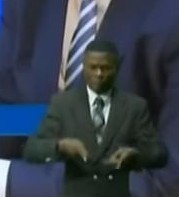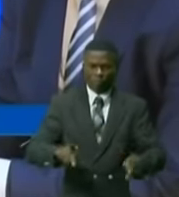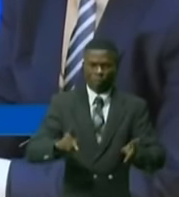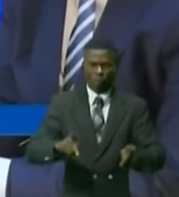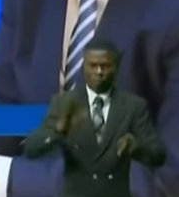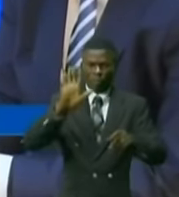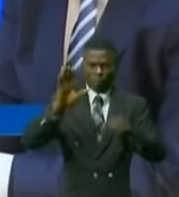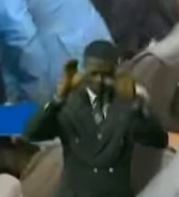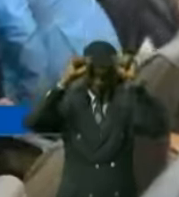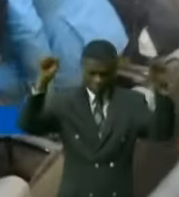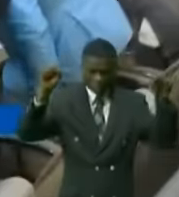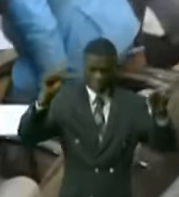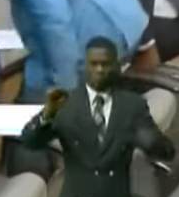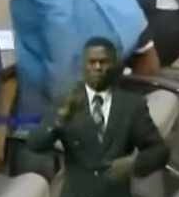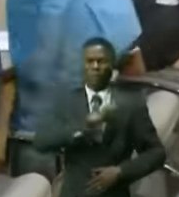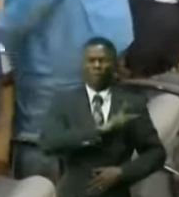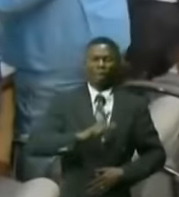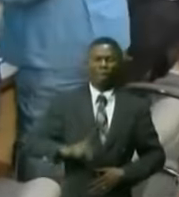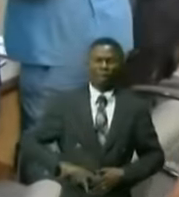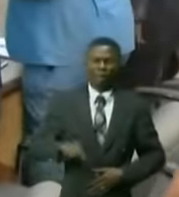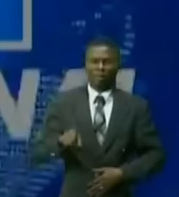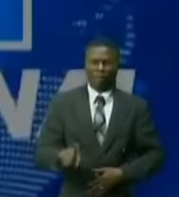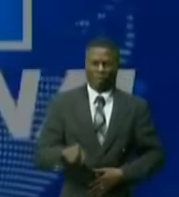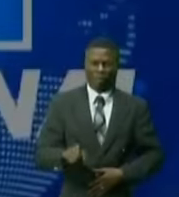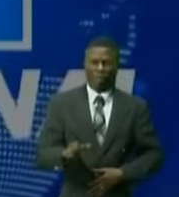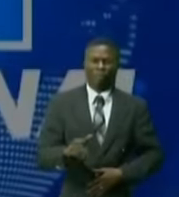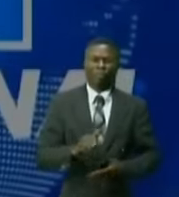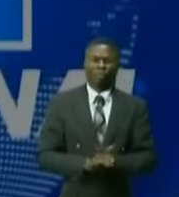son président, Denis Kadima Kazadi.